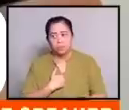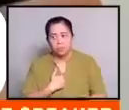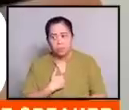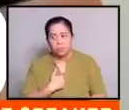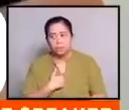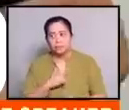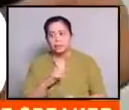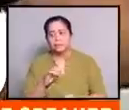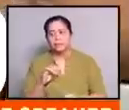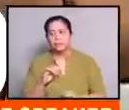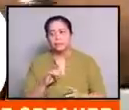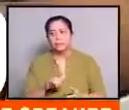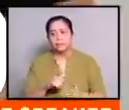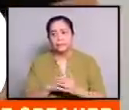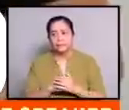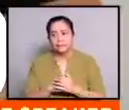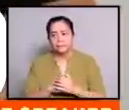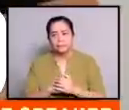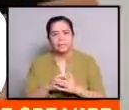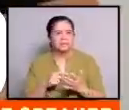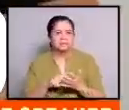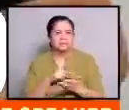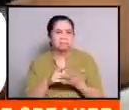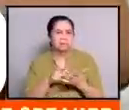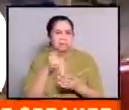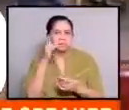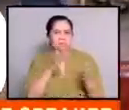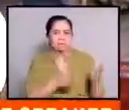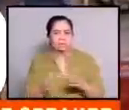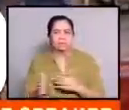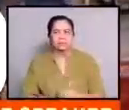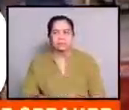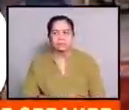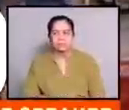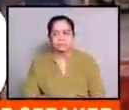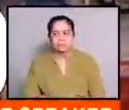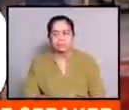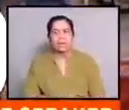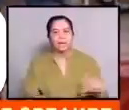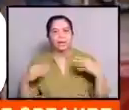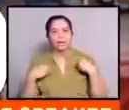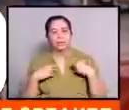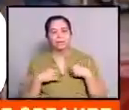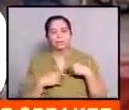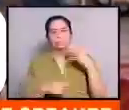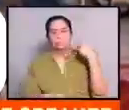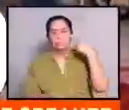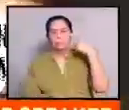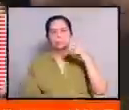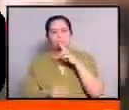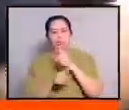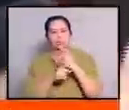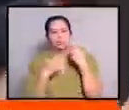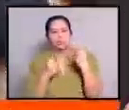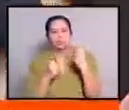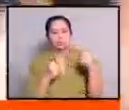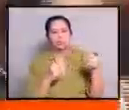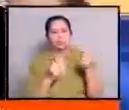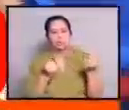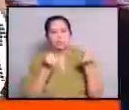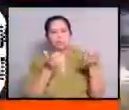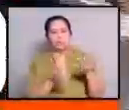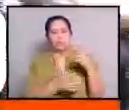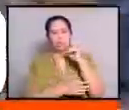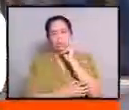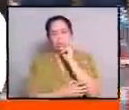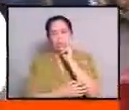na this is part of God's plan. Aminado rin si Aquino na malakas lang talaga ang hatak ng